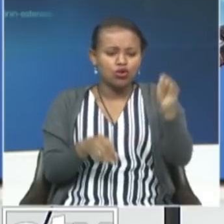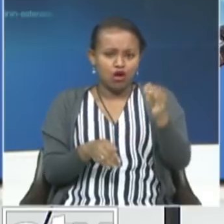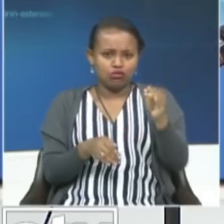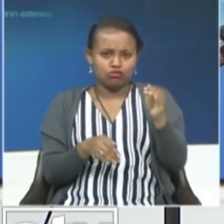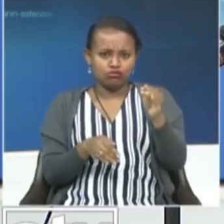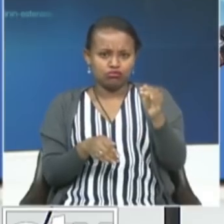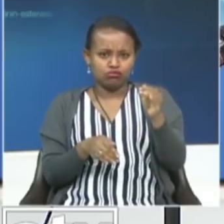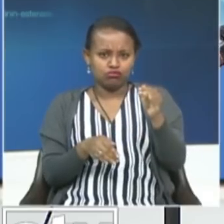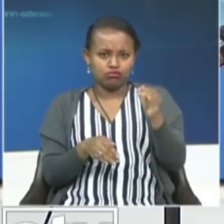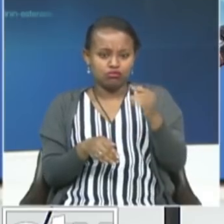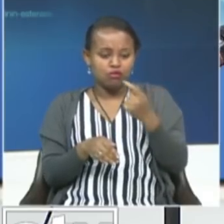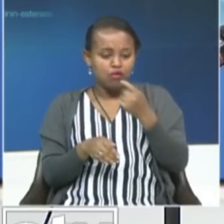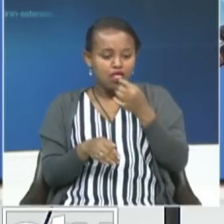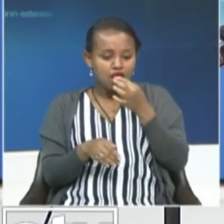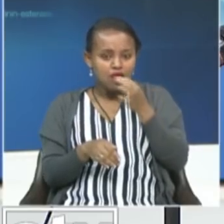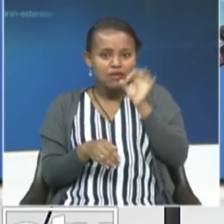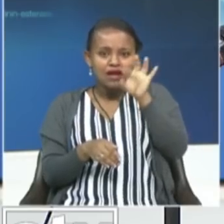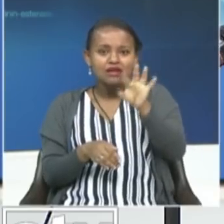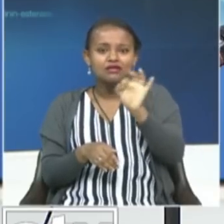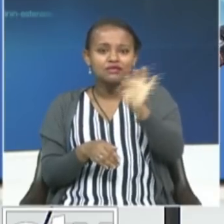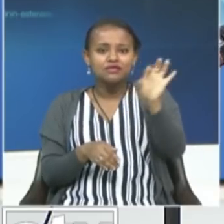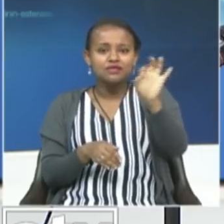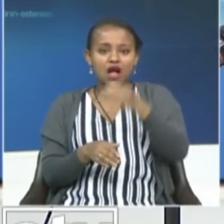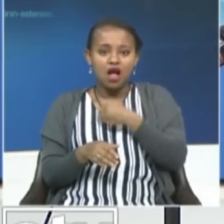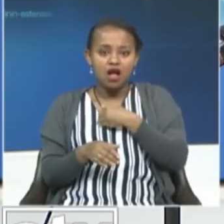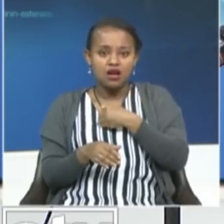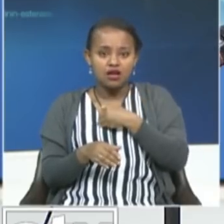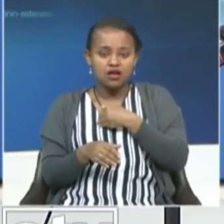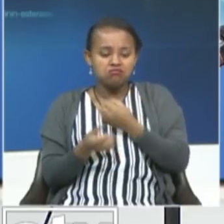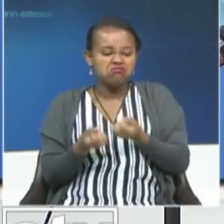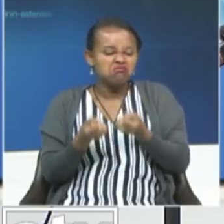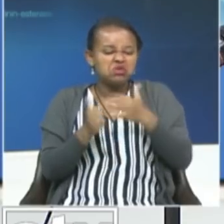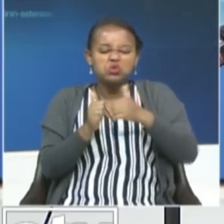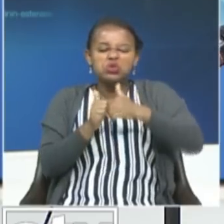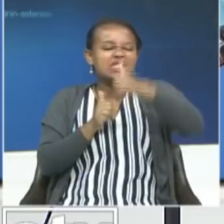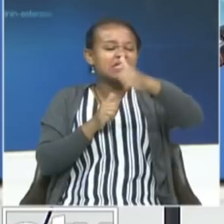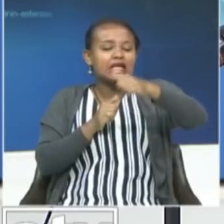ብናኞች፣ በምራቅ መልክ ይወጣሉ፣ ግን